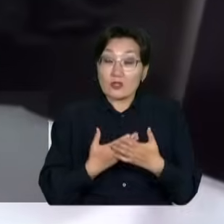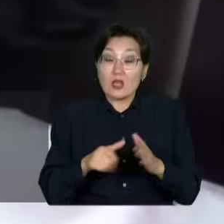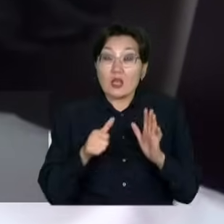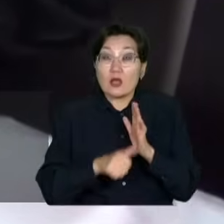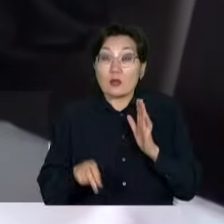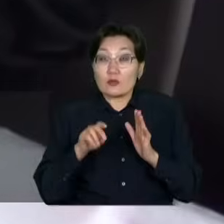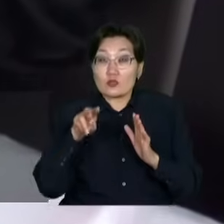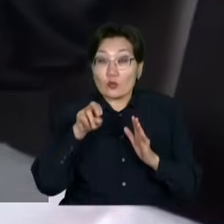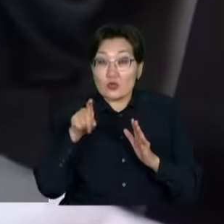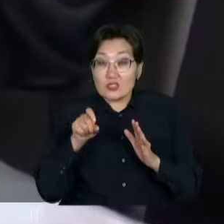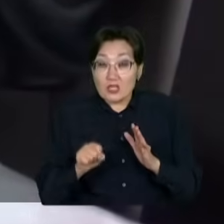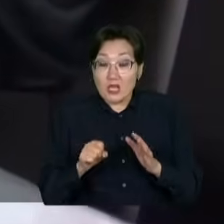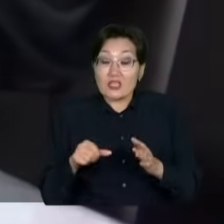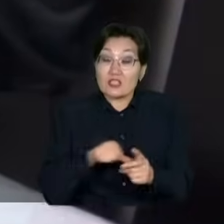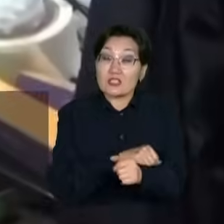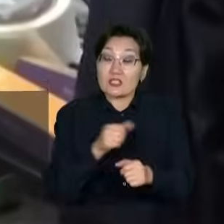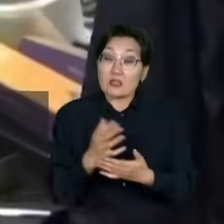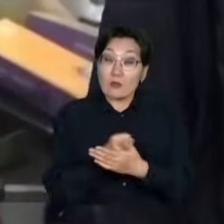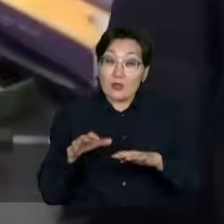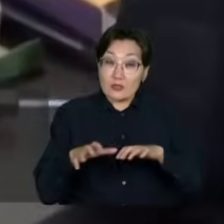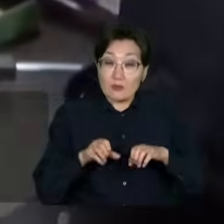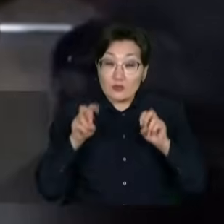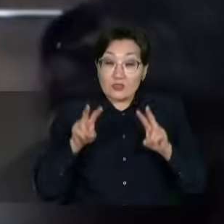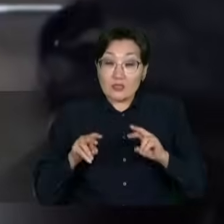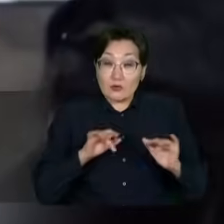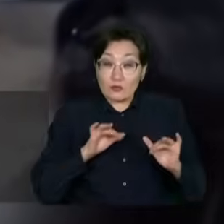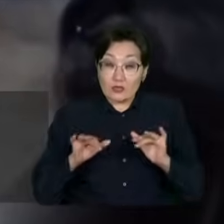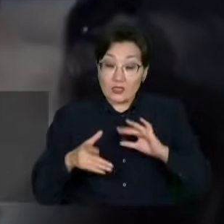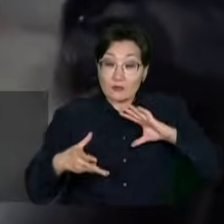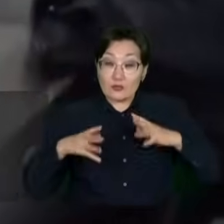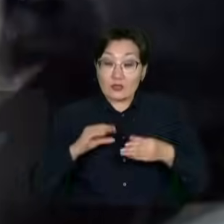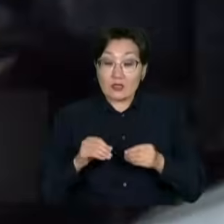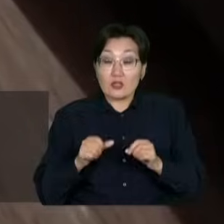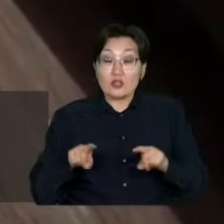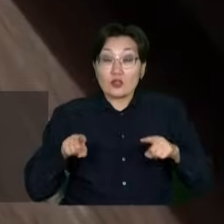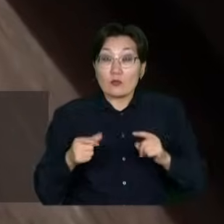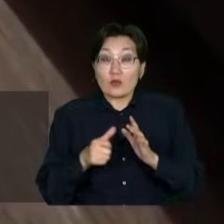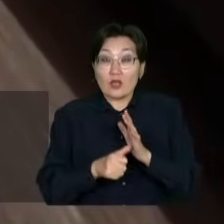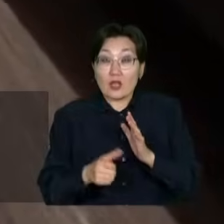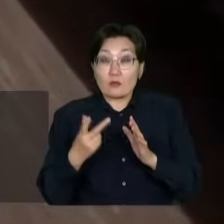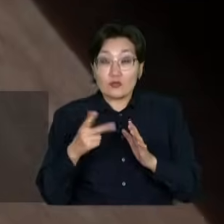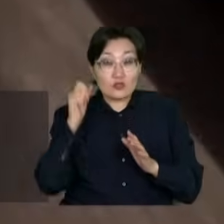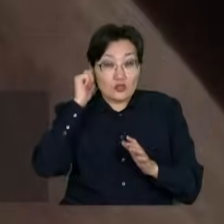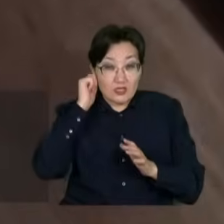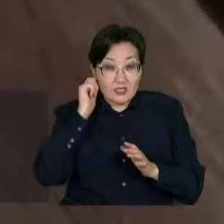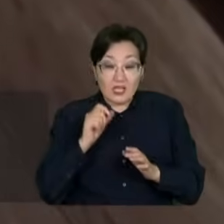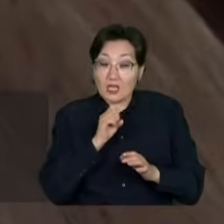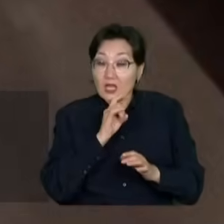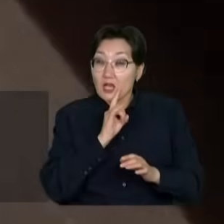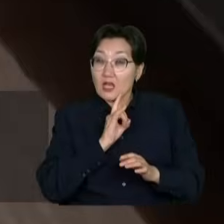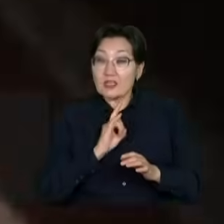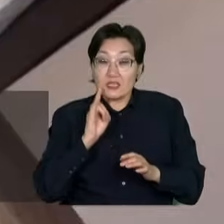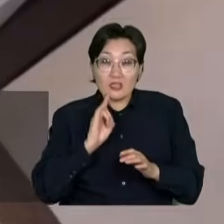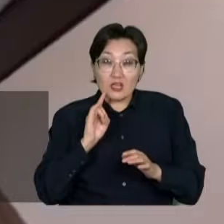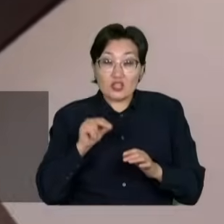60 доза есірткі табылып тәркіленді. Арнайы операция нәтижесінде ұсталған 63 жастағы әйел Чели Апай бүркеншік атымен белгілі